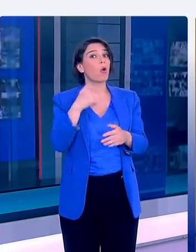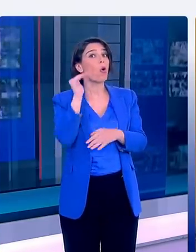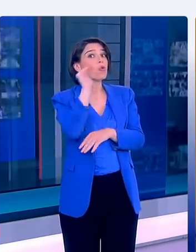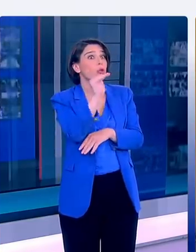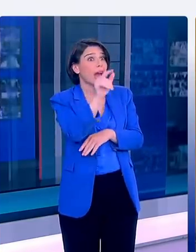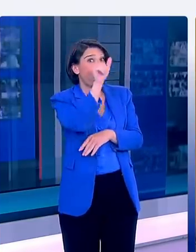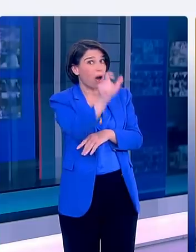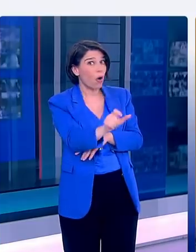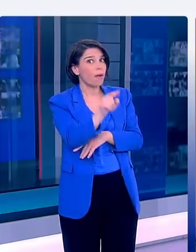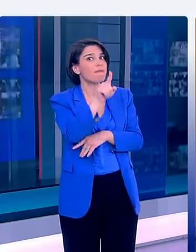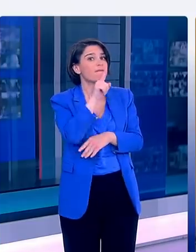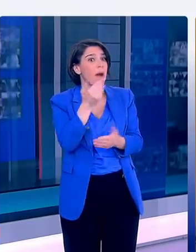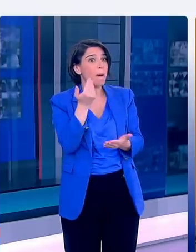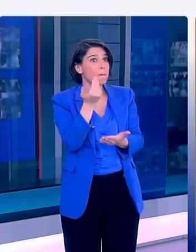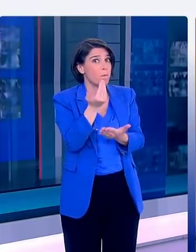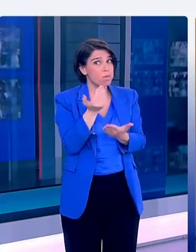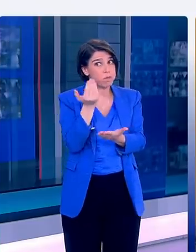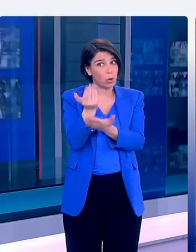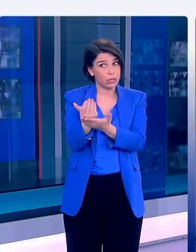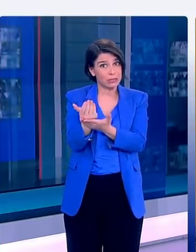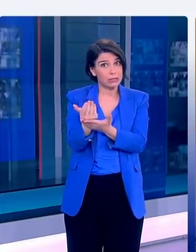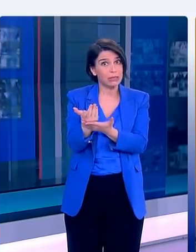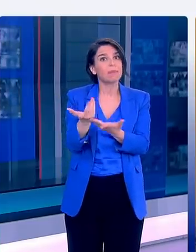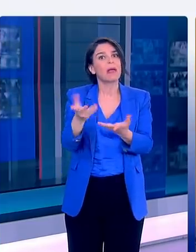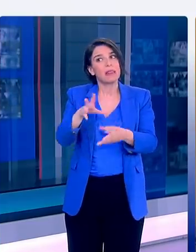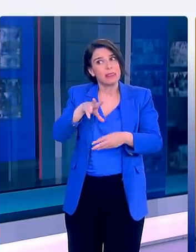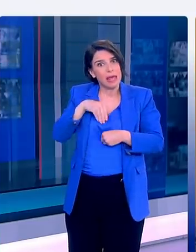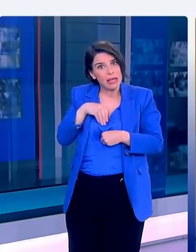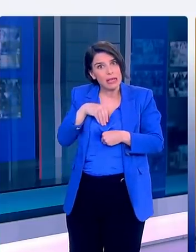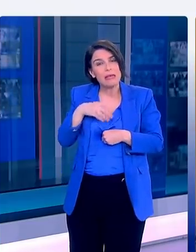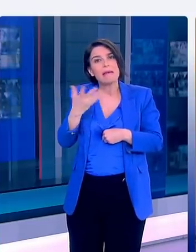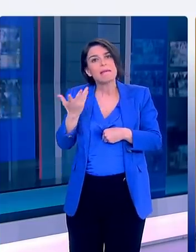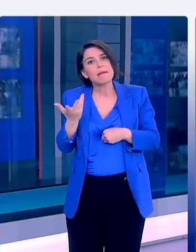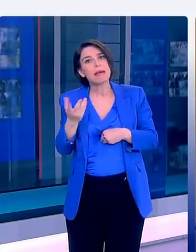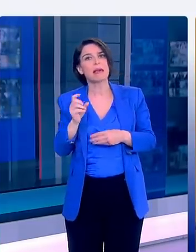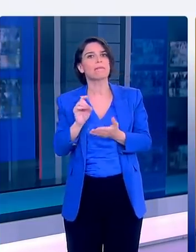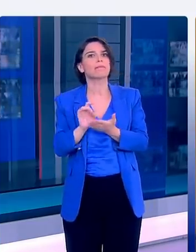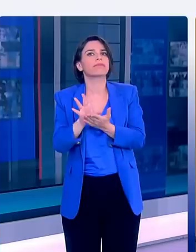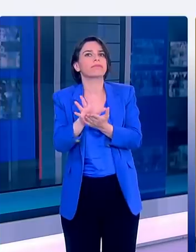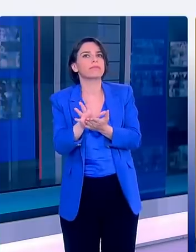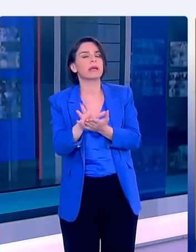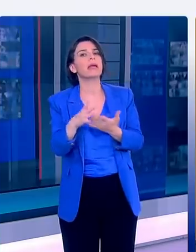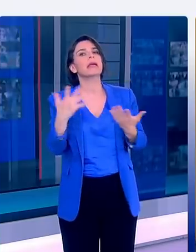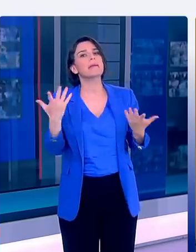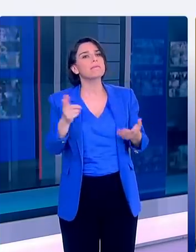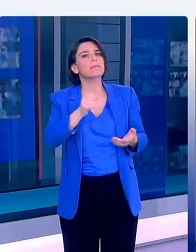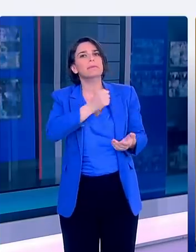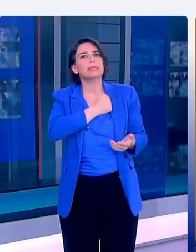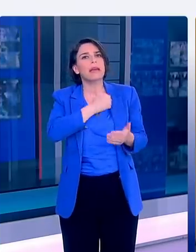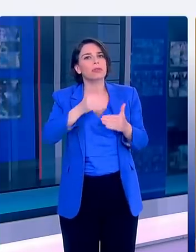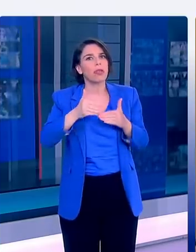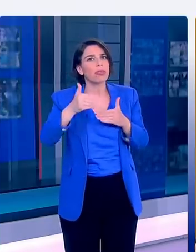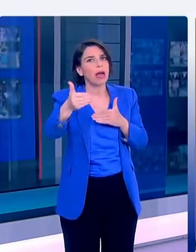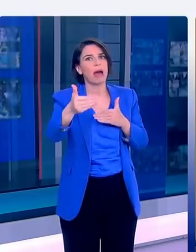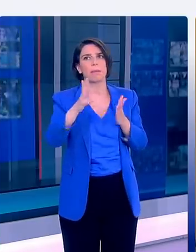αυτή αισθάνεστε πως πηγαίνει στις καλέντες ή αν αισθάνεστε πως μπορεί να συμπεριληφθεί στα συμπεράσματα μιας επόμενης